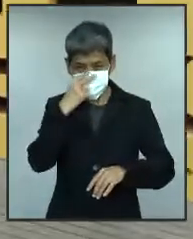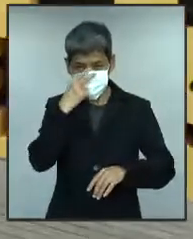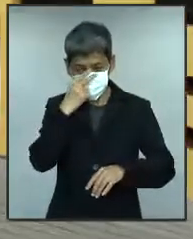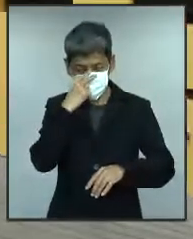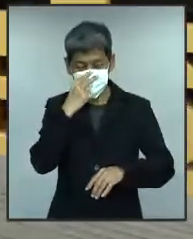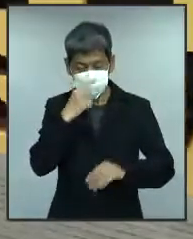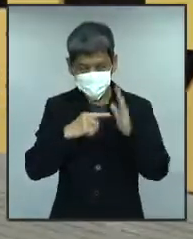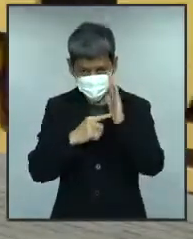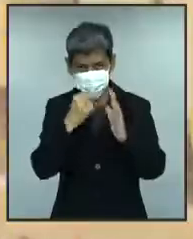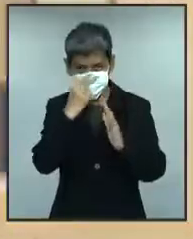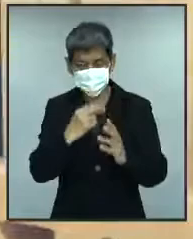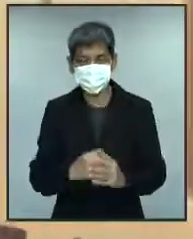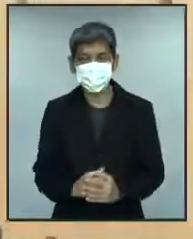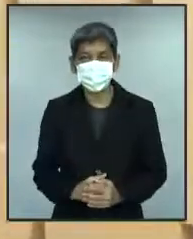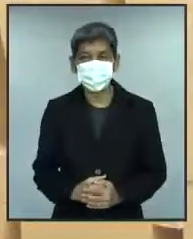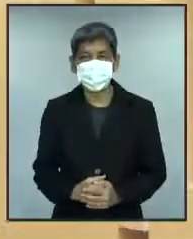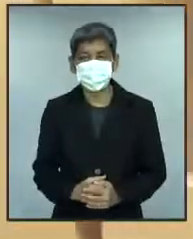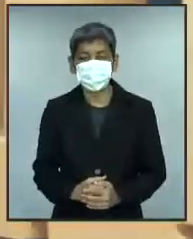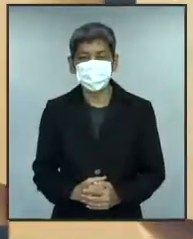ดูกันเลย เดี๋ยวเราไปเทสกัน ครับ